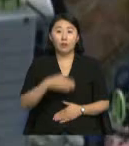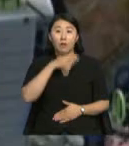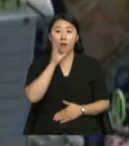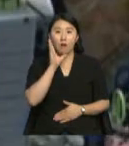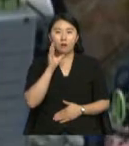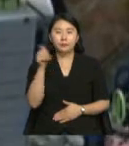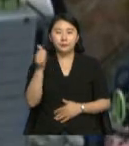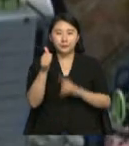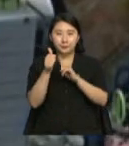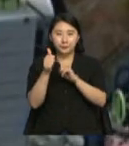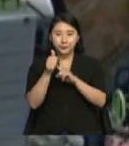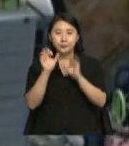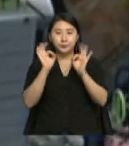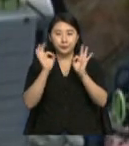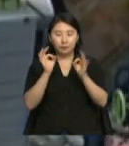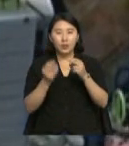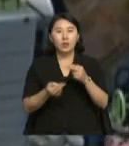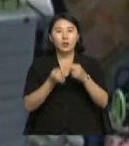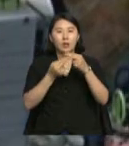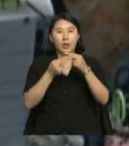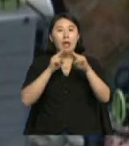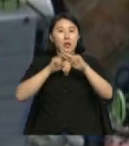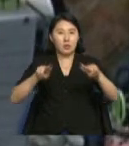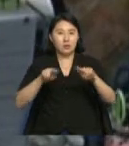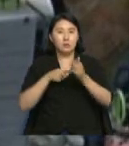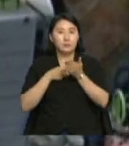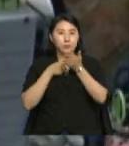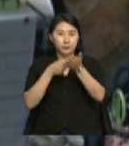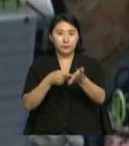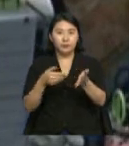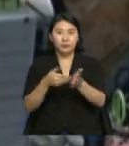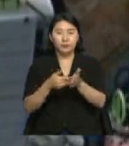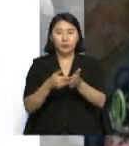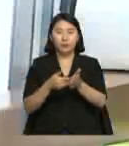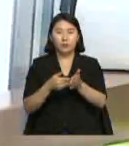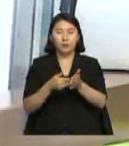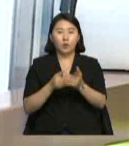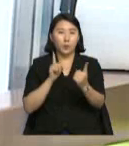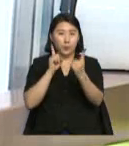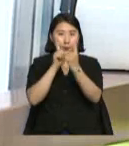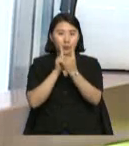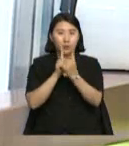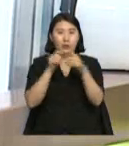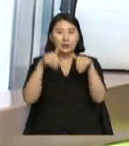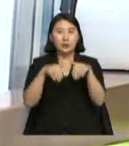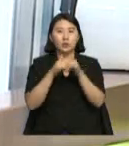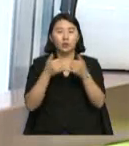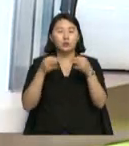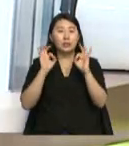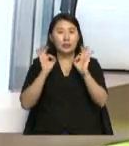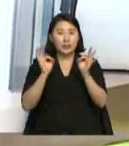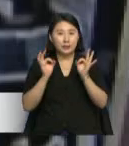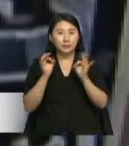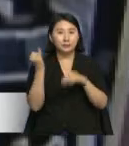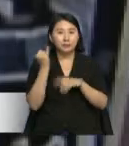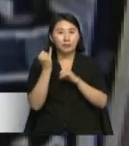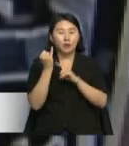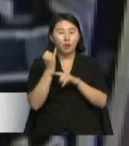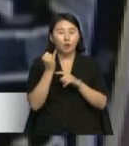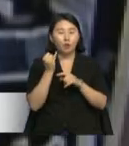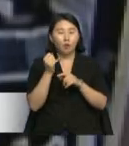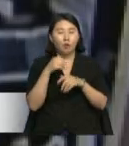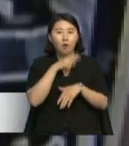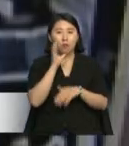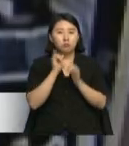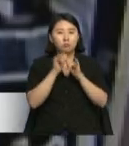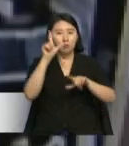어르신 한 분이 은행을 찾아 정기예금 해지를 요청합니다. 당시 응대를 맡았던 직원 김아린 씨는 초조해하는